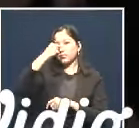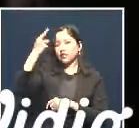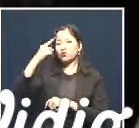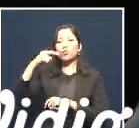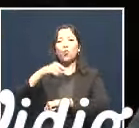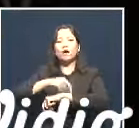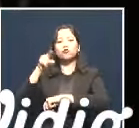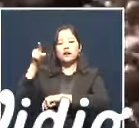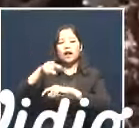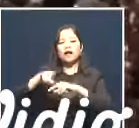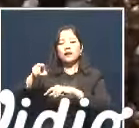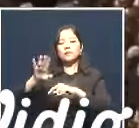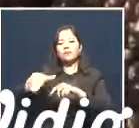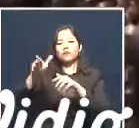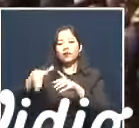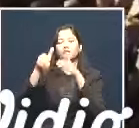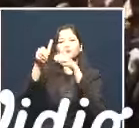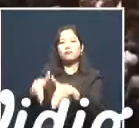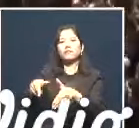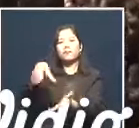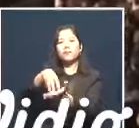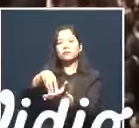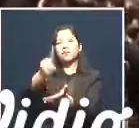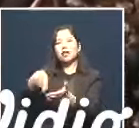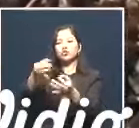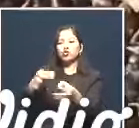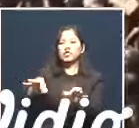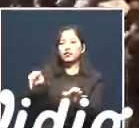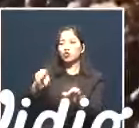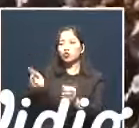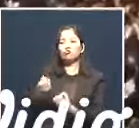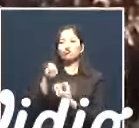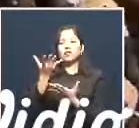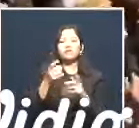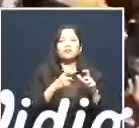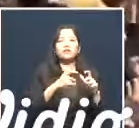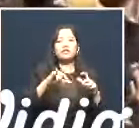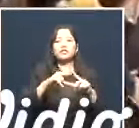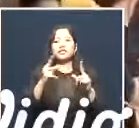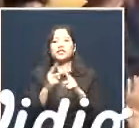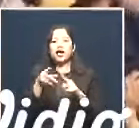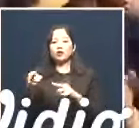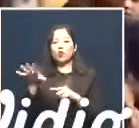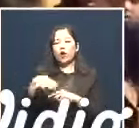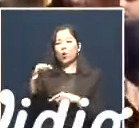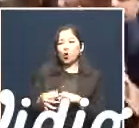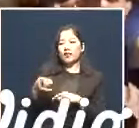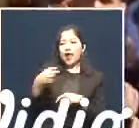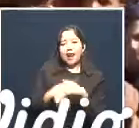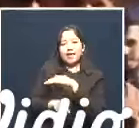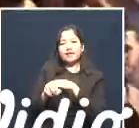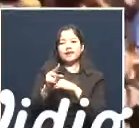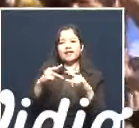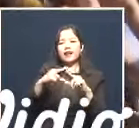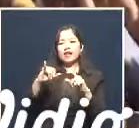suci bagi Muslim Syiah di Iran, yaitu di kota Mashhad. Kota ini juga merupakan kota kelahiran Raisi. Ratusan